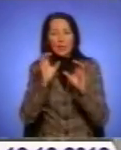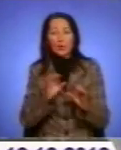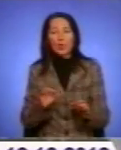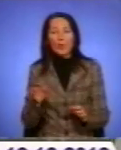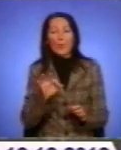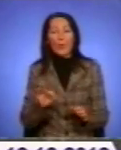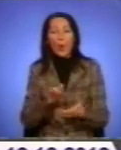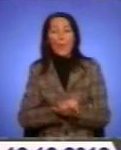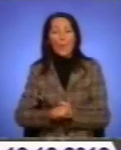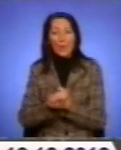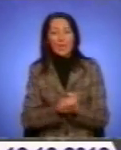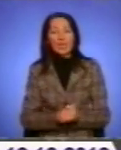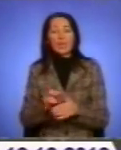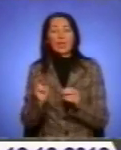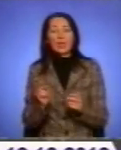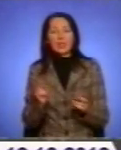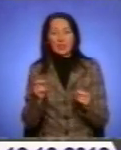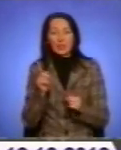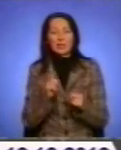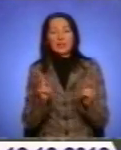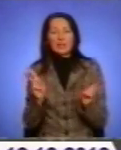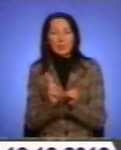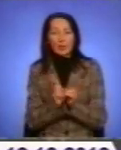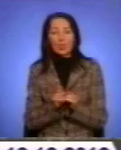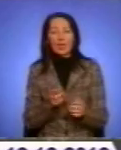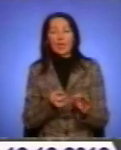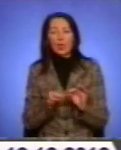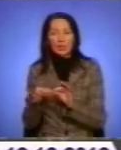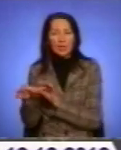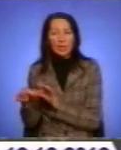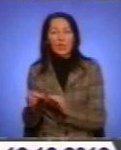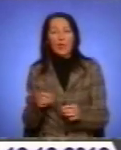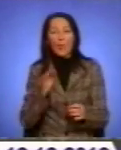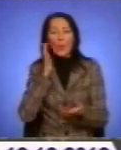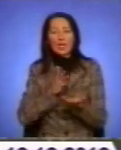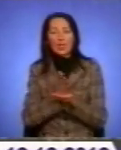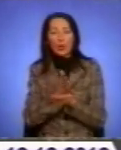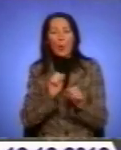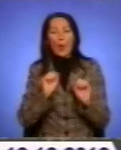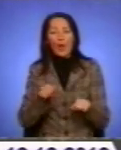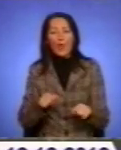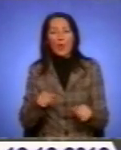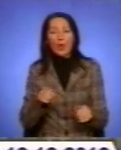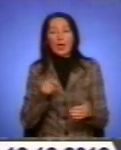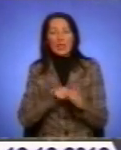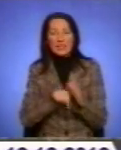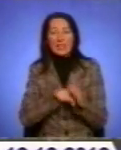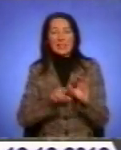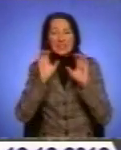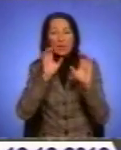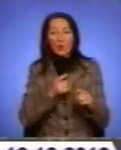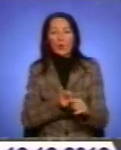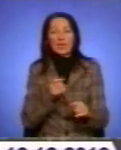закон про мирні зібрання. Ви знаєте, що надзвичайно складний в політичному, політико-правовому сенсі закон, який історія